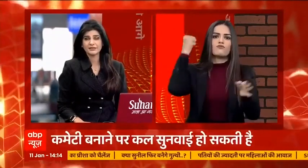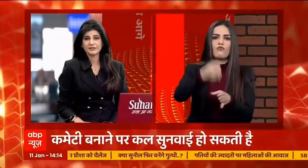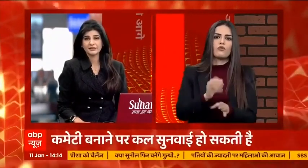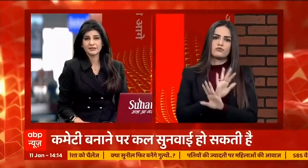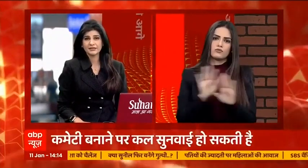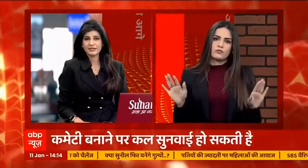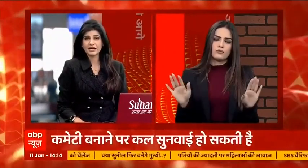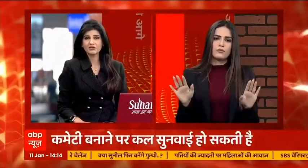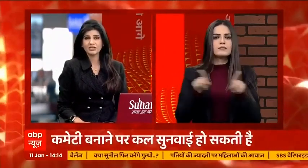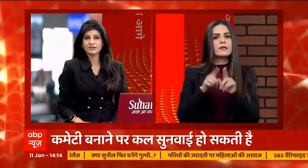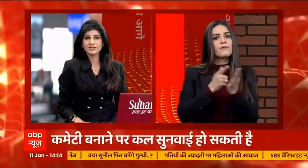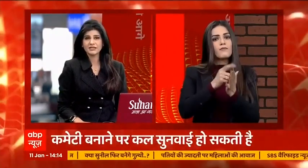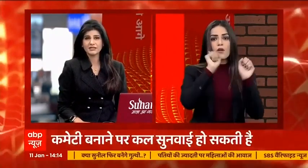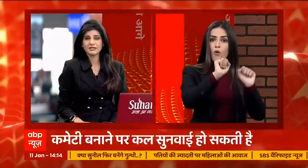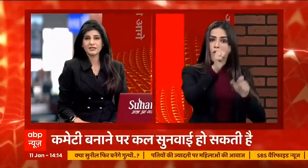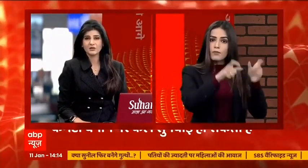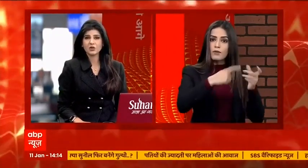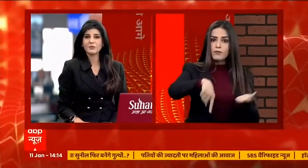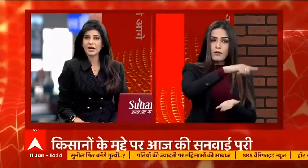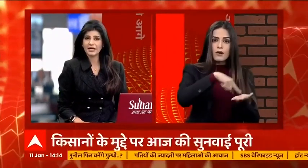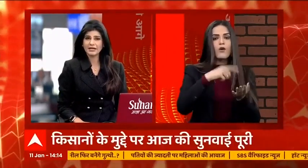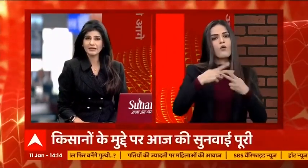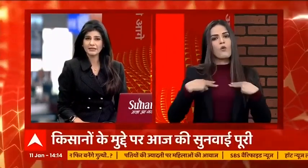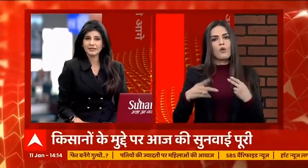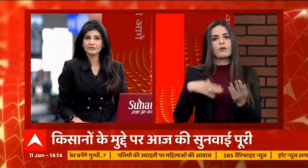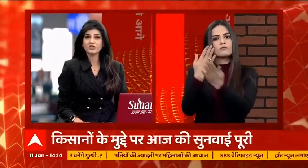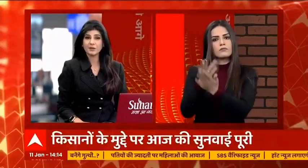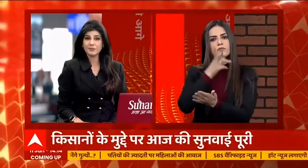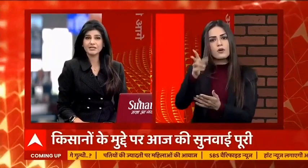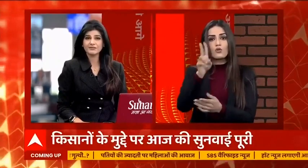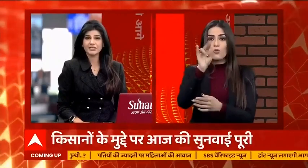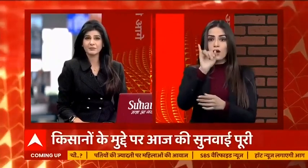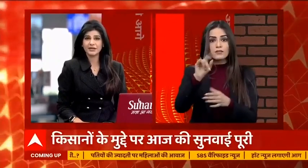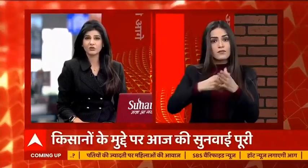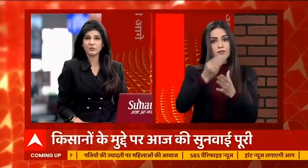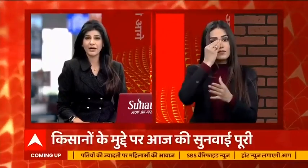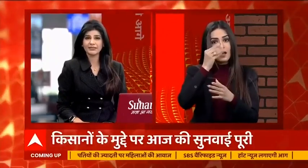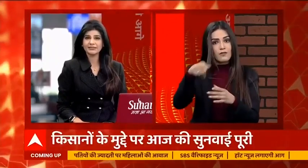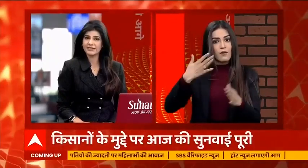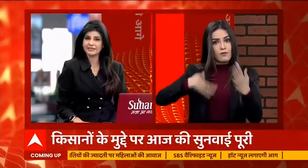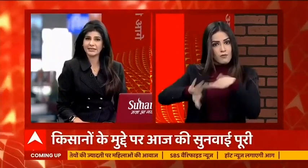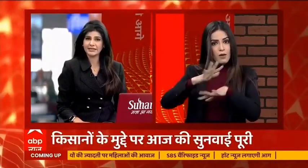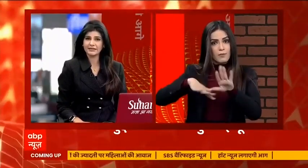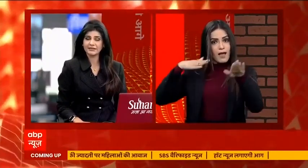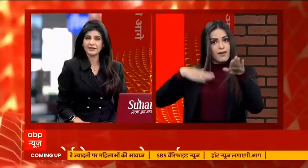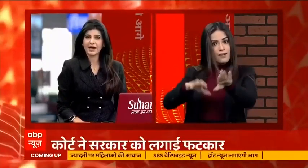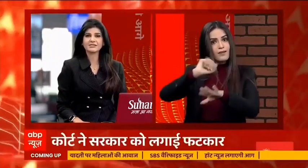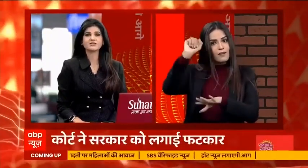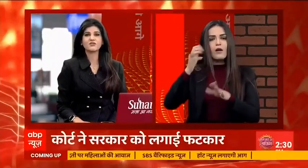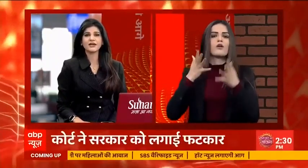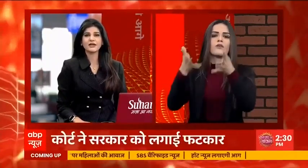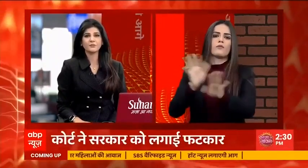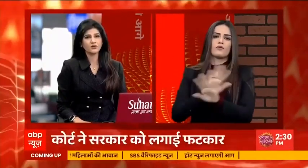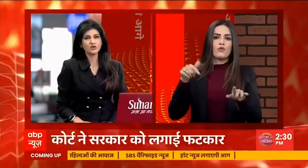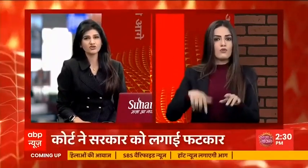दीजिए। किसानों की तरफ से कोर्ट में कहा गया कि वो 26 जनवरी की परेड को बाधित नहीं करेंगे।